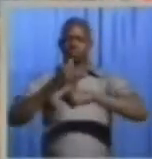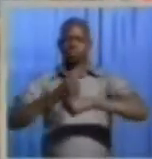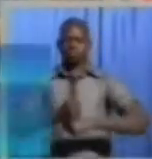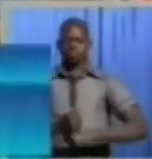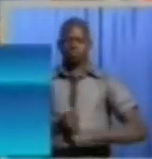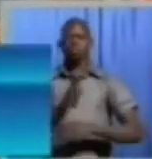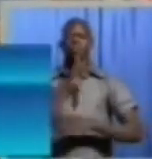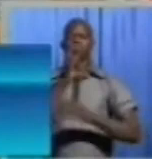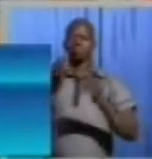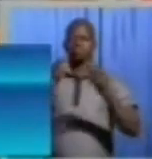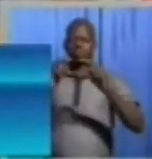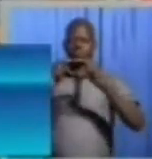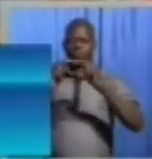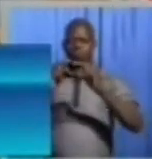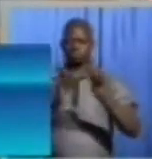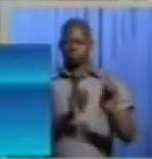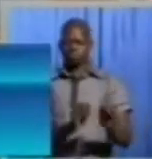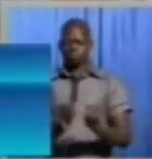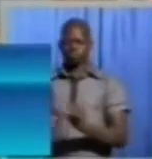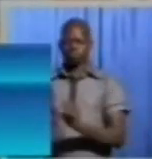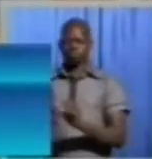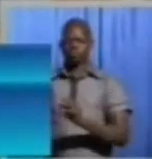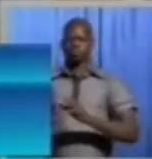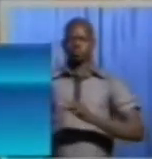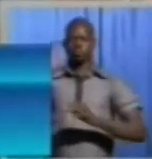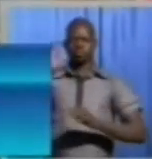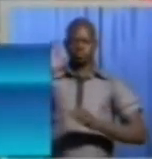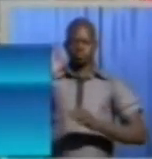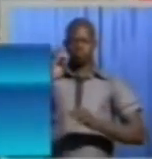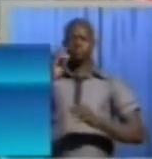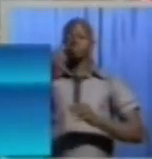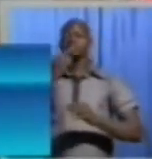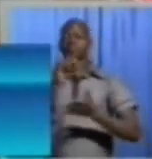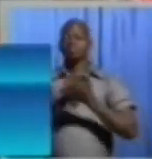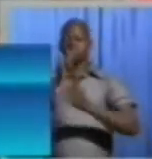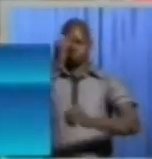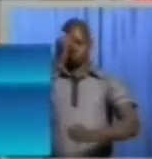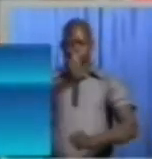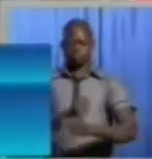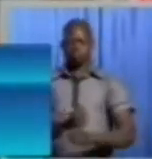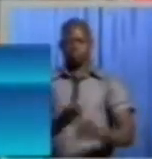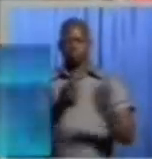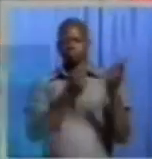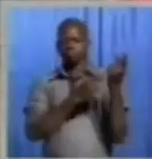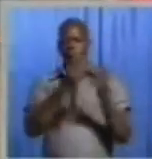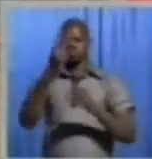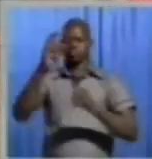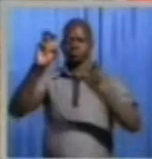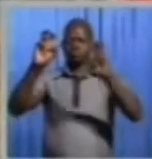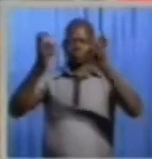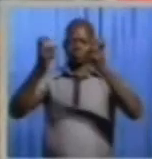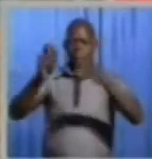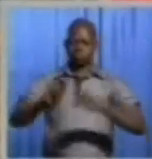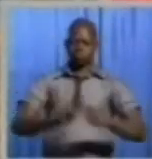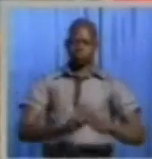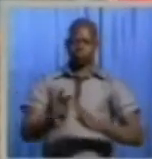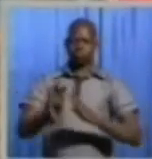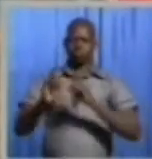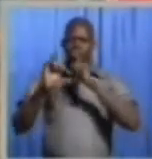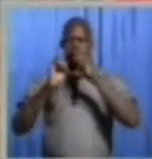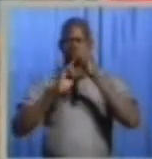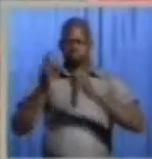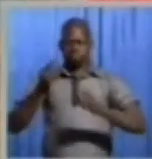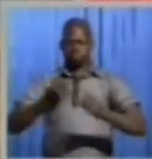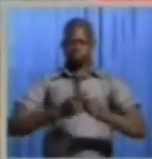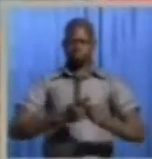de l'organisation des conférences thématiques qui cette année vont porter sur deux thèmes très pratiques. Il s'agit d'abord